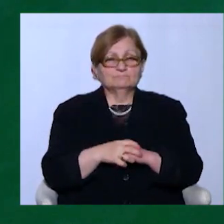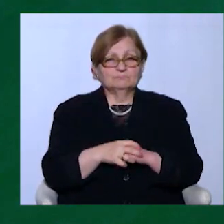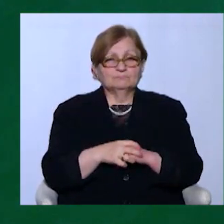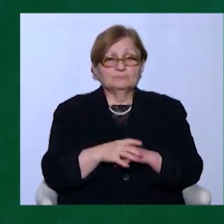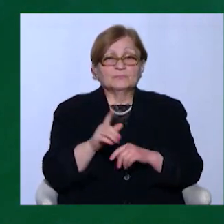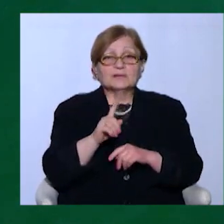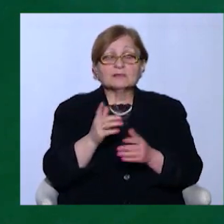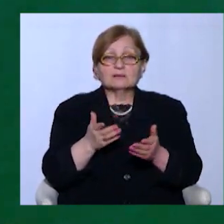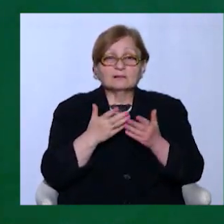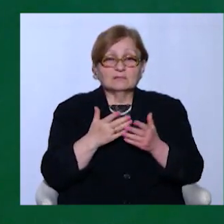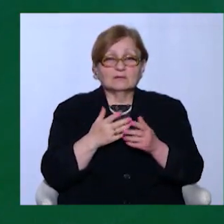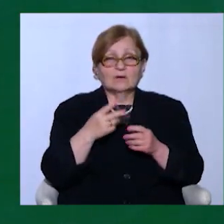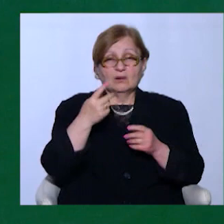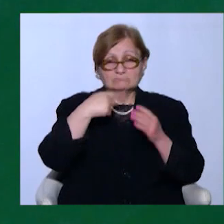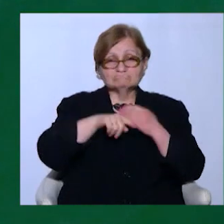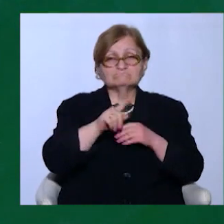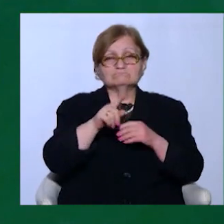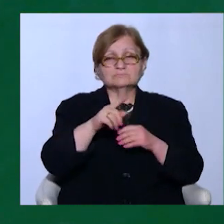რაც გამოდის 20 π.